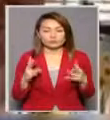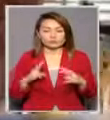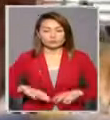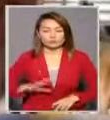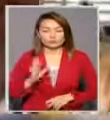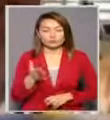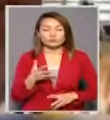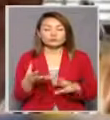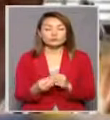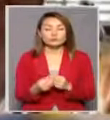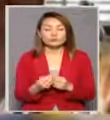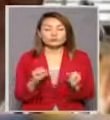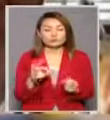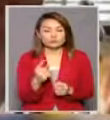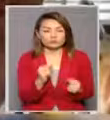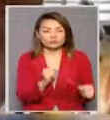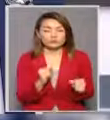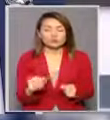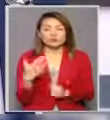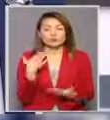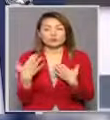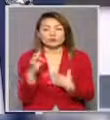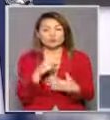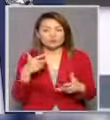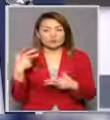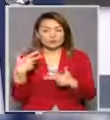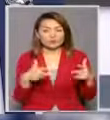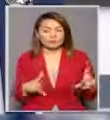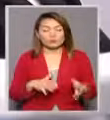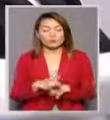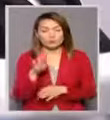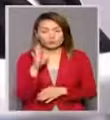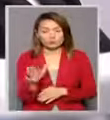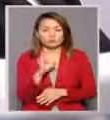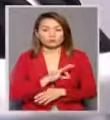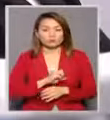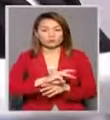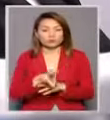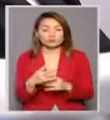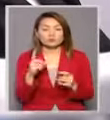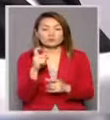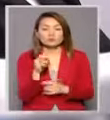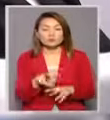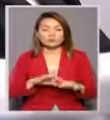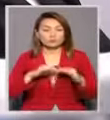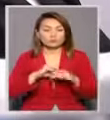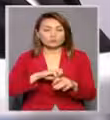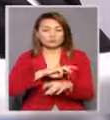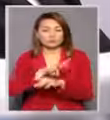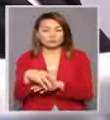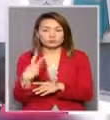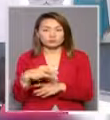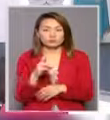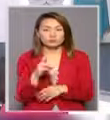О соответствии на противопожарную безопасность, оснащение камеры видеонаблюдения с возможностью сохранения видеоархива не менее